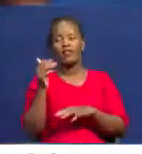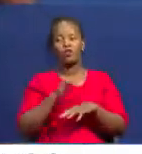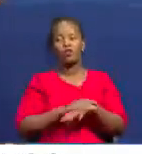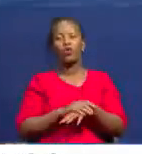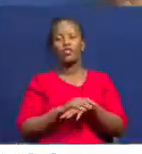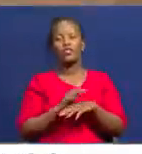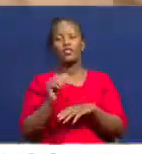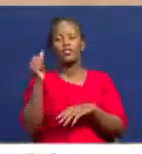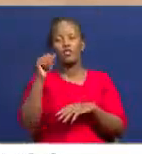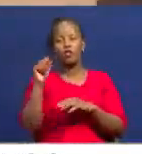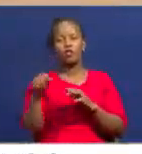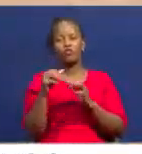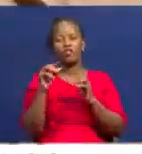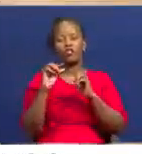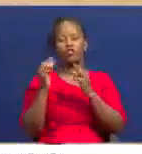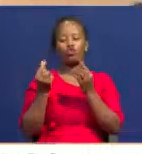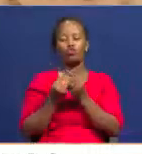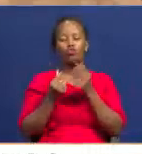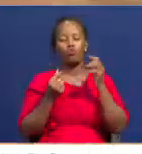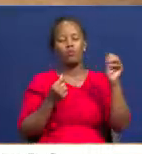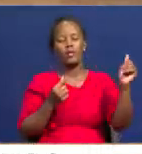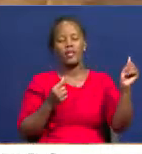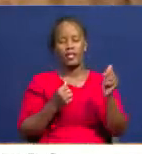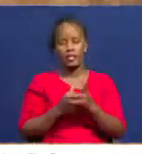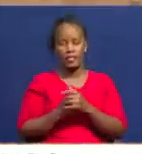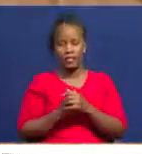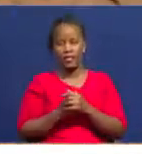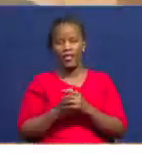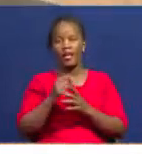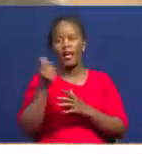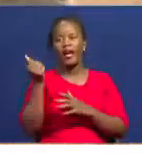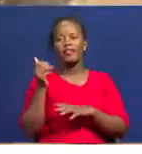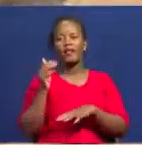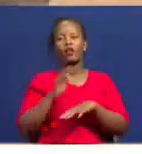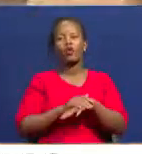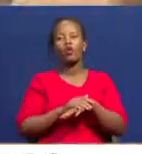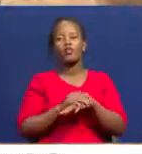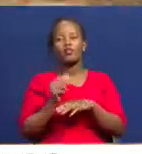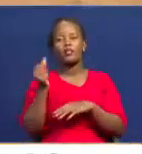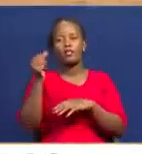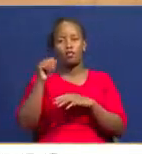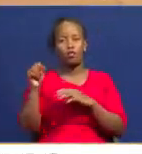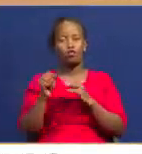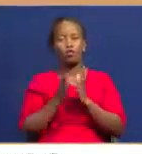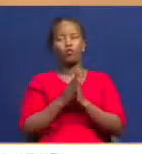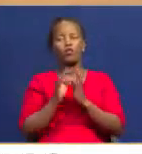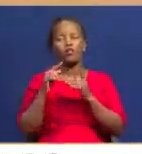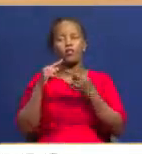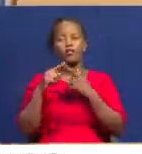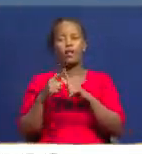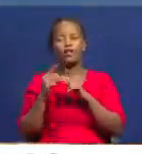shaba katika kitengo cha Class A, huku Peter Kimani akinyakua nishani ya fedha kwenye kitengo cha Standard Class B.